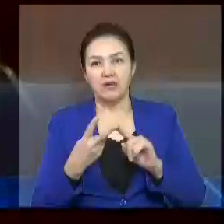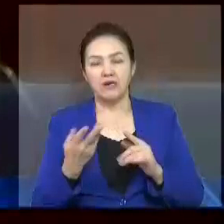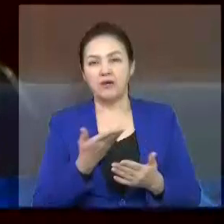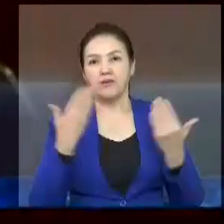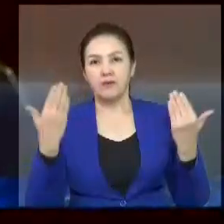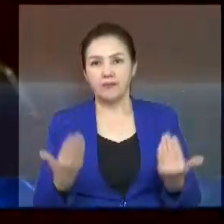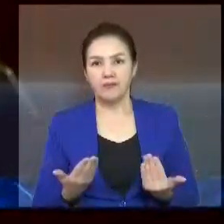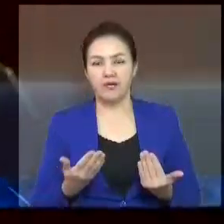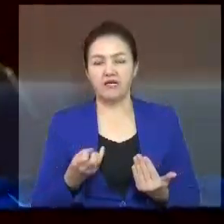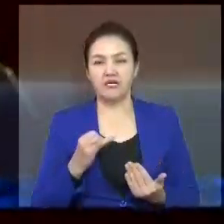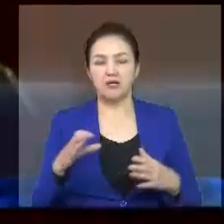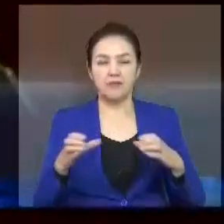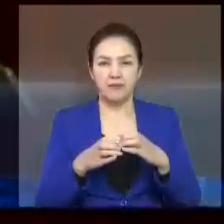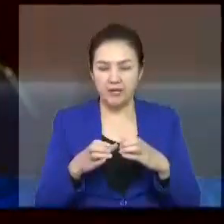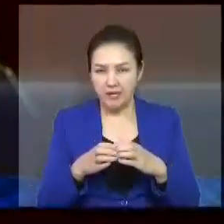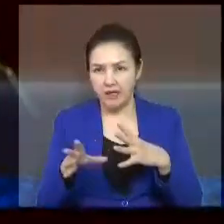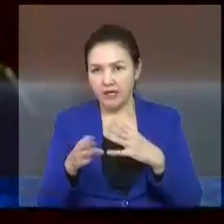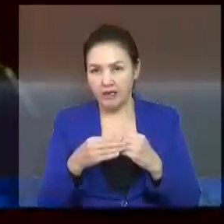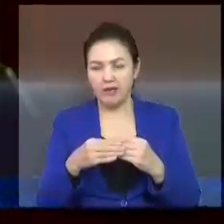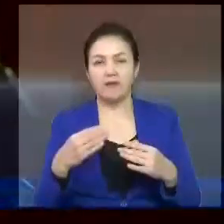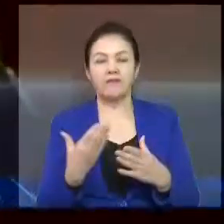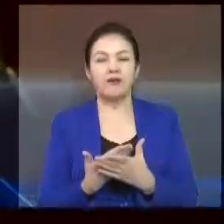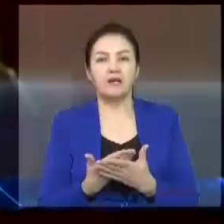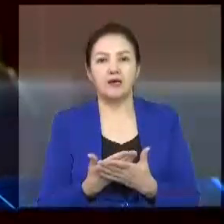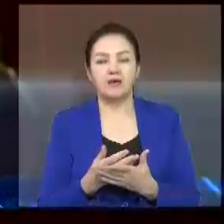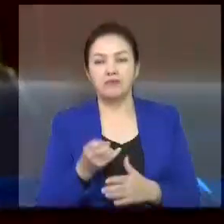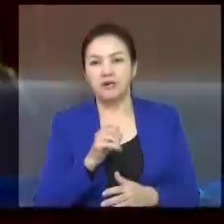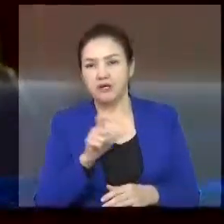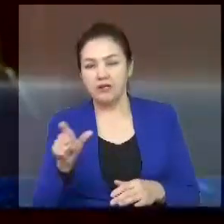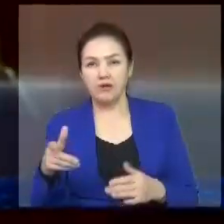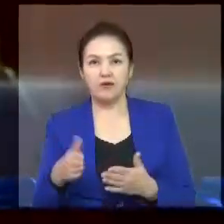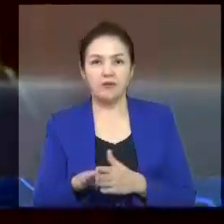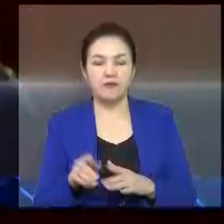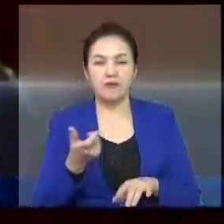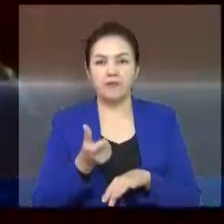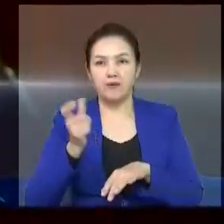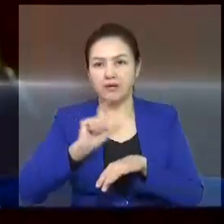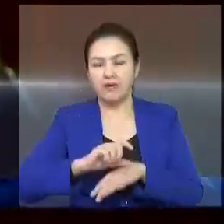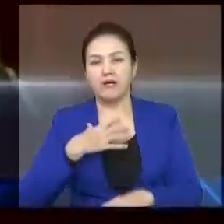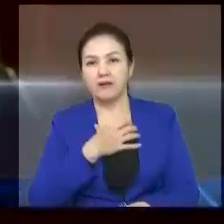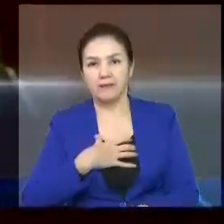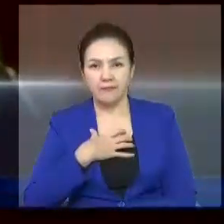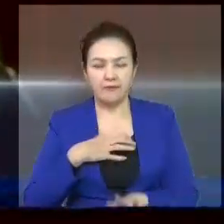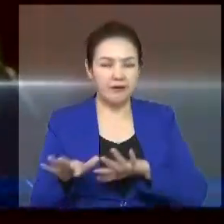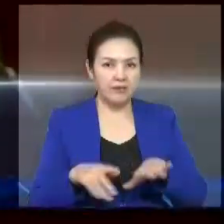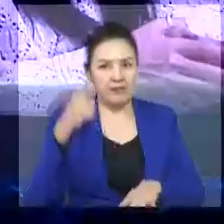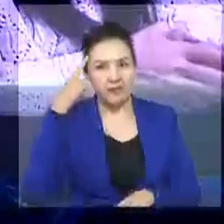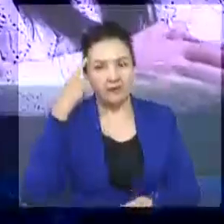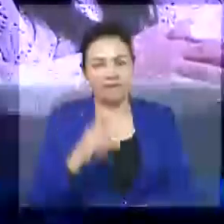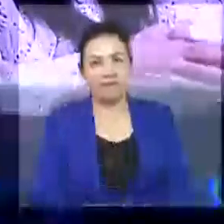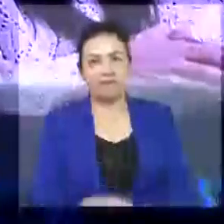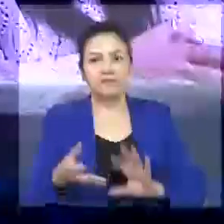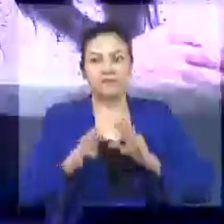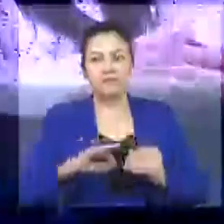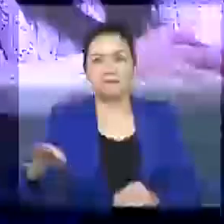осы этномәдени бірлестіктердің ұжымдары мүшелері үшінде өте маңызды шара деп есептейміз.